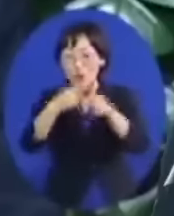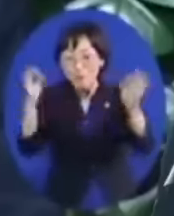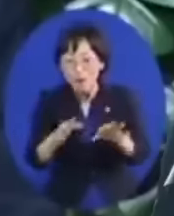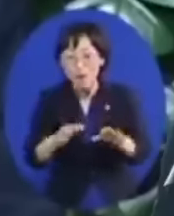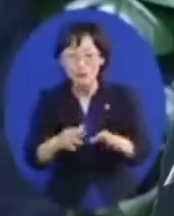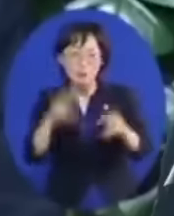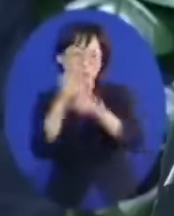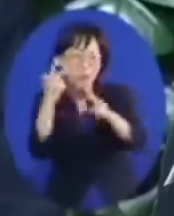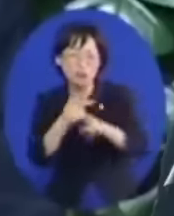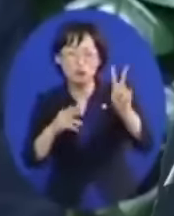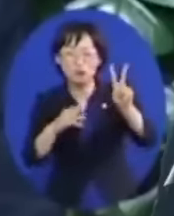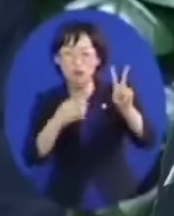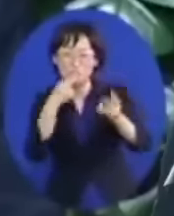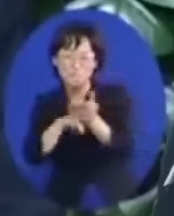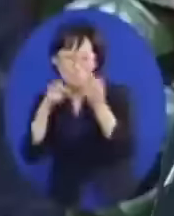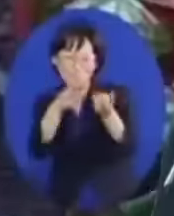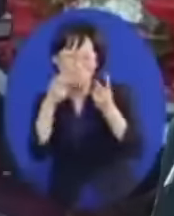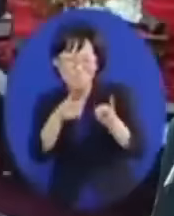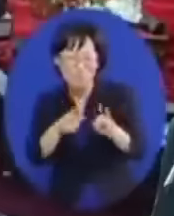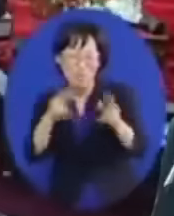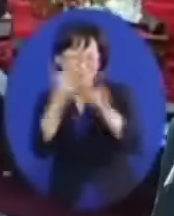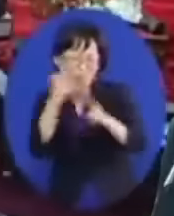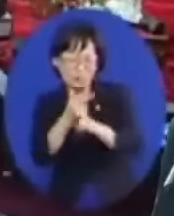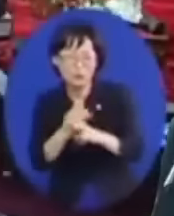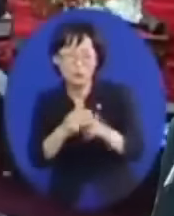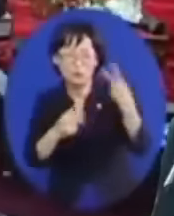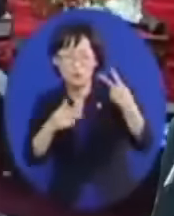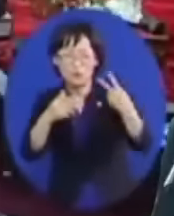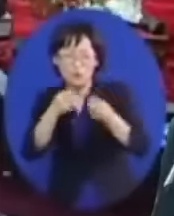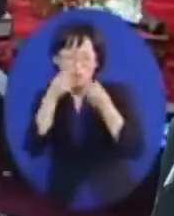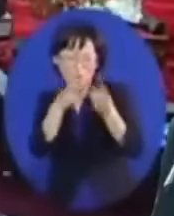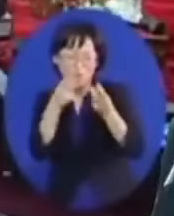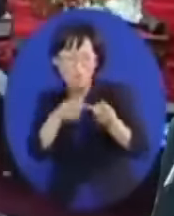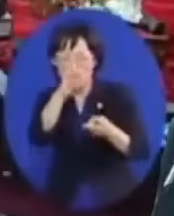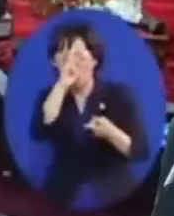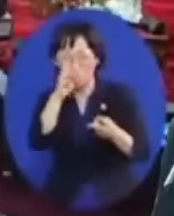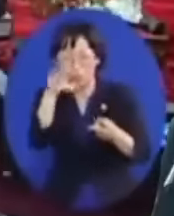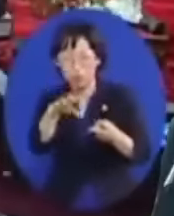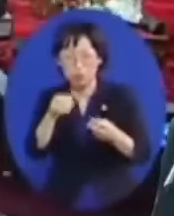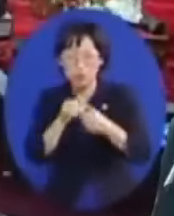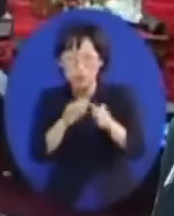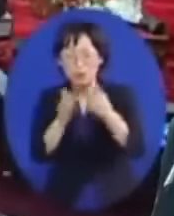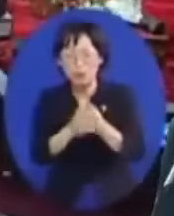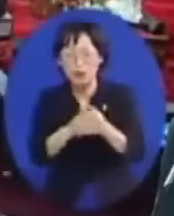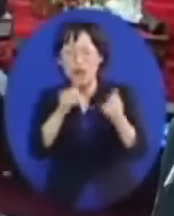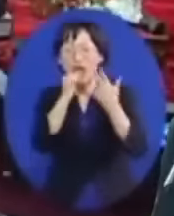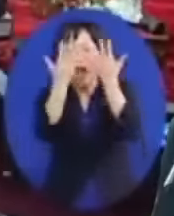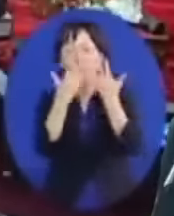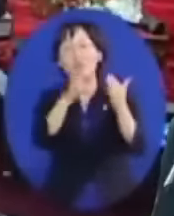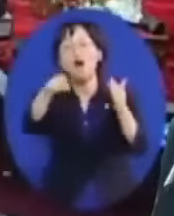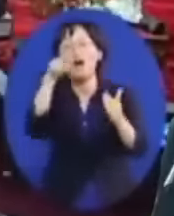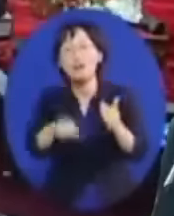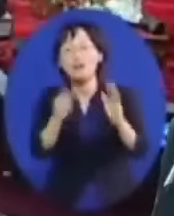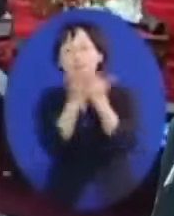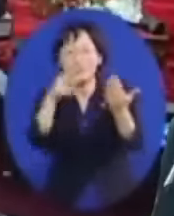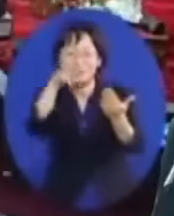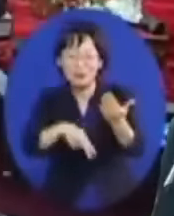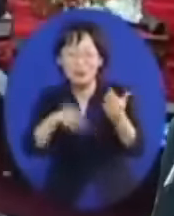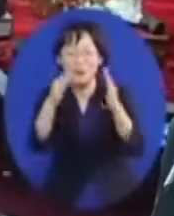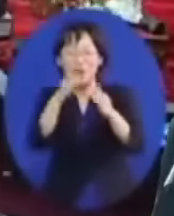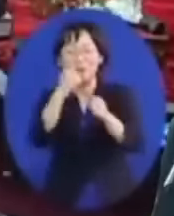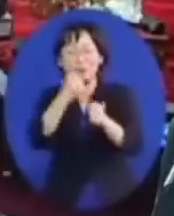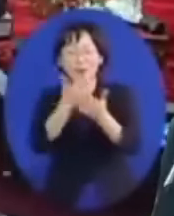보낼 거야. 그리고 그는 정말로 매주 두 통의 편지를 주정부에 보내면서 감옥 안에 도서관을 만들 수 있게 해달라고 간청을